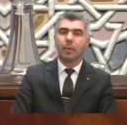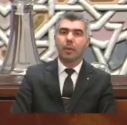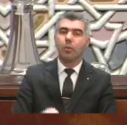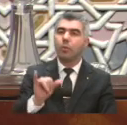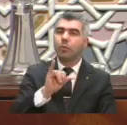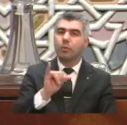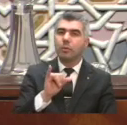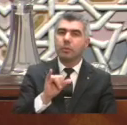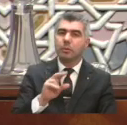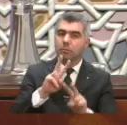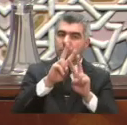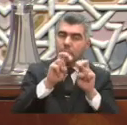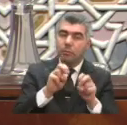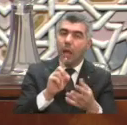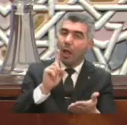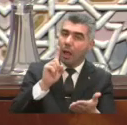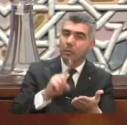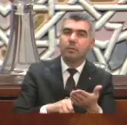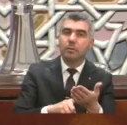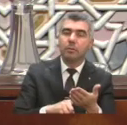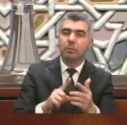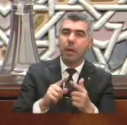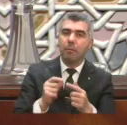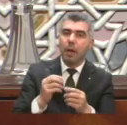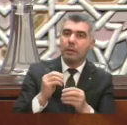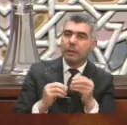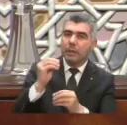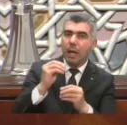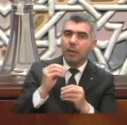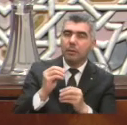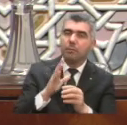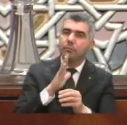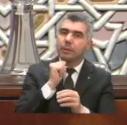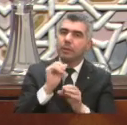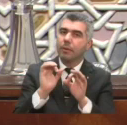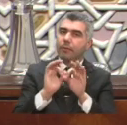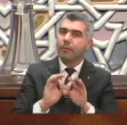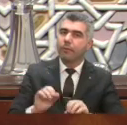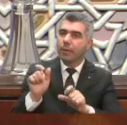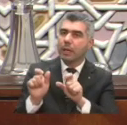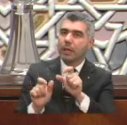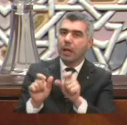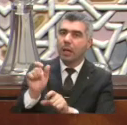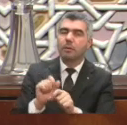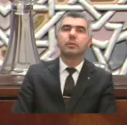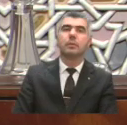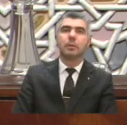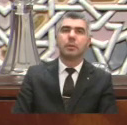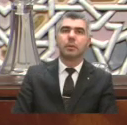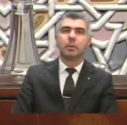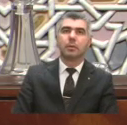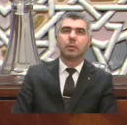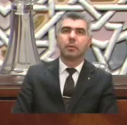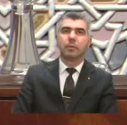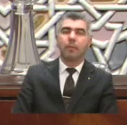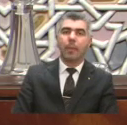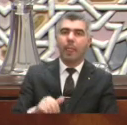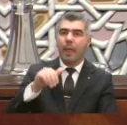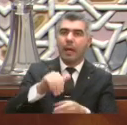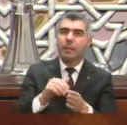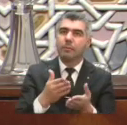تكثيف مراقبه الاسعار لحمايه المواطنين من الزيادات غير المشروعه للسيدات والساده النواب المحترمين الفريق